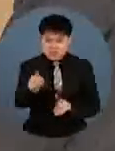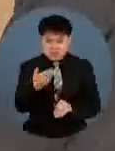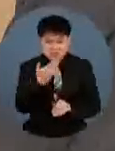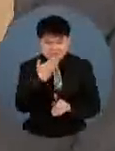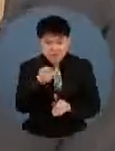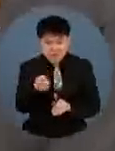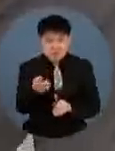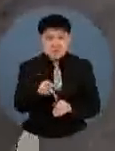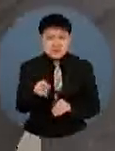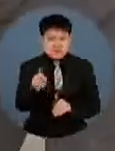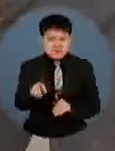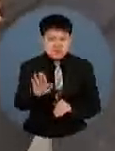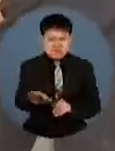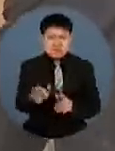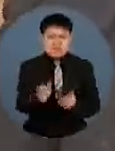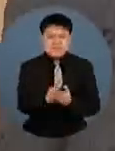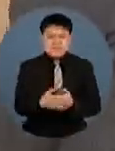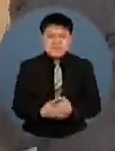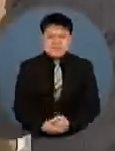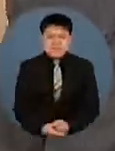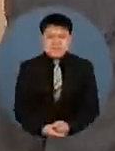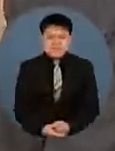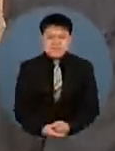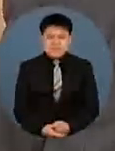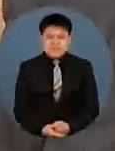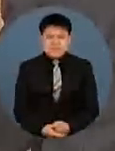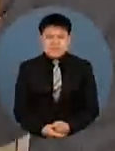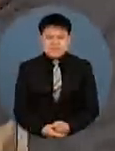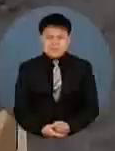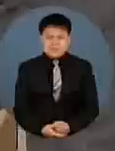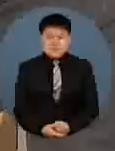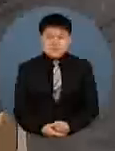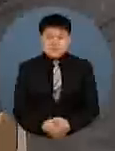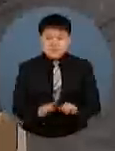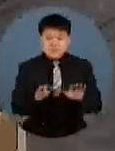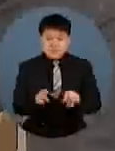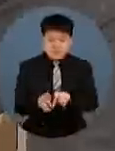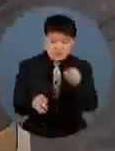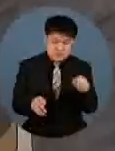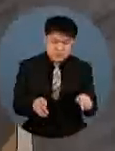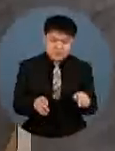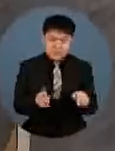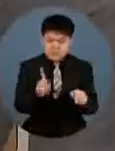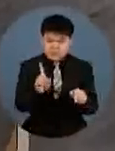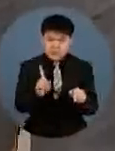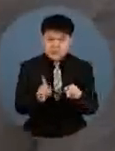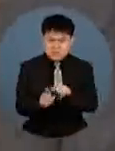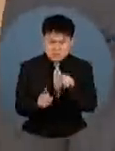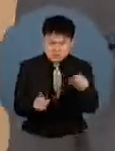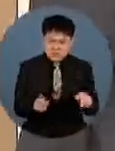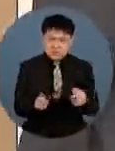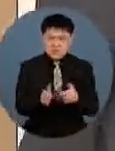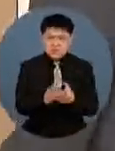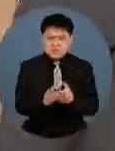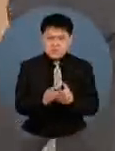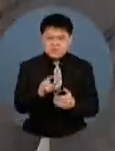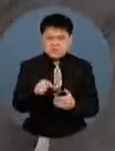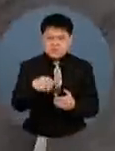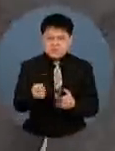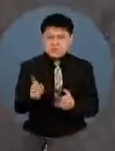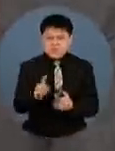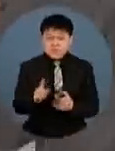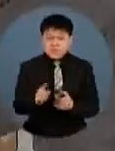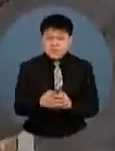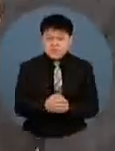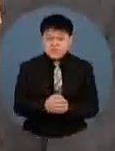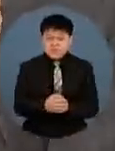두어 왔습니다. 그렇습니다. 이렇게 하니까 일단은 이제 이 점석을 보면은 뛰어 나갔고 네. 삼삼에 뛰어 들어갔죠.